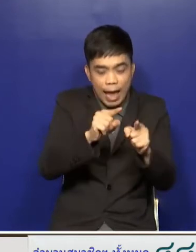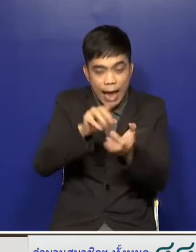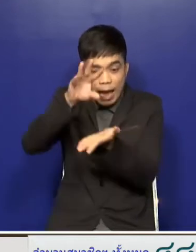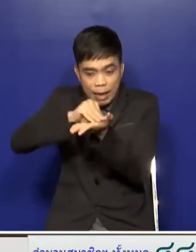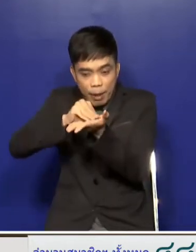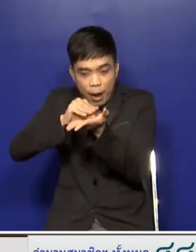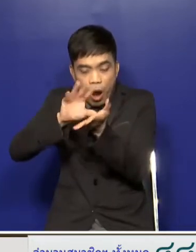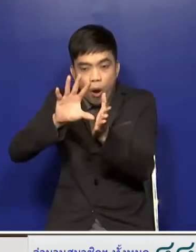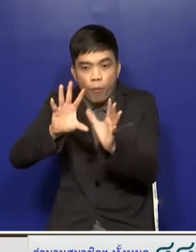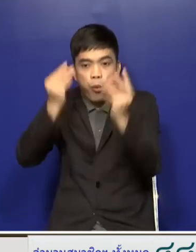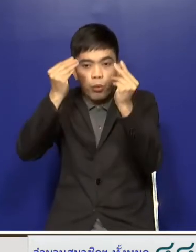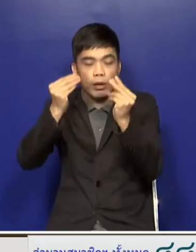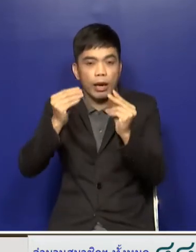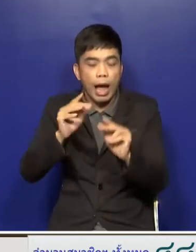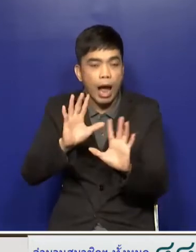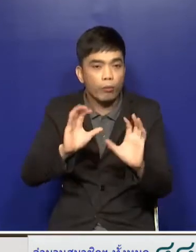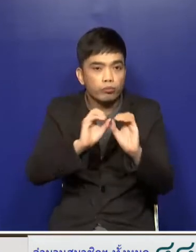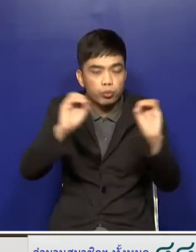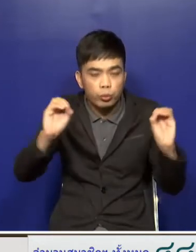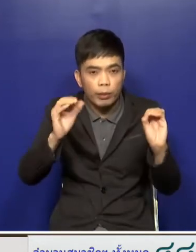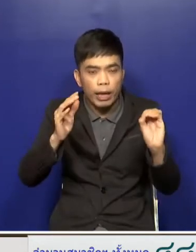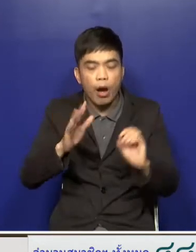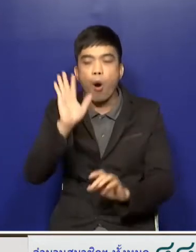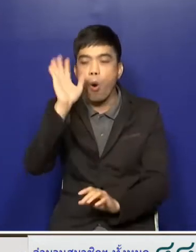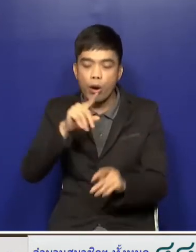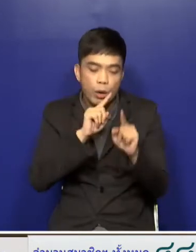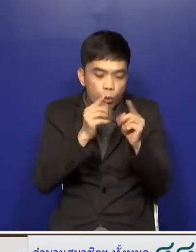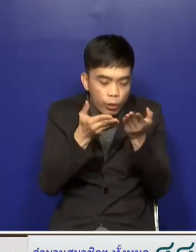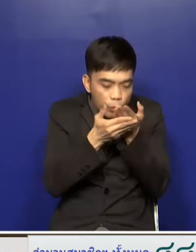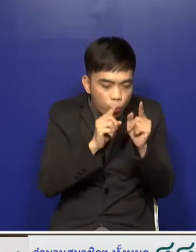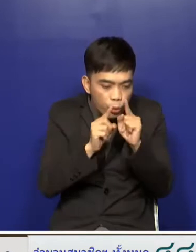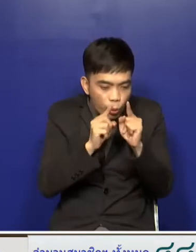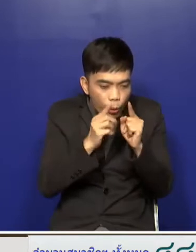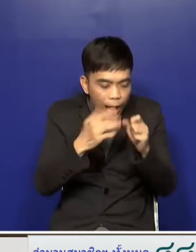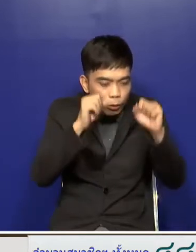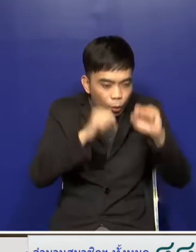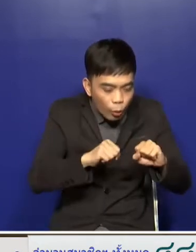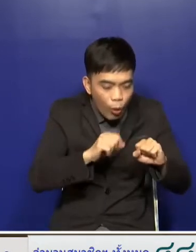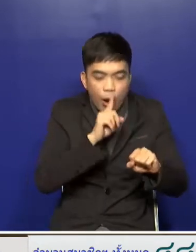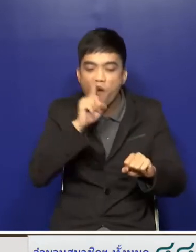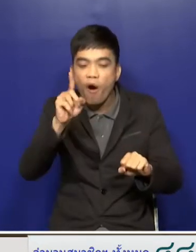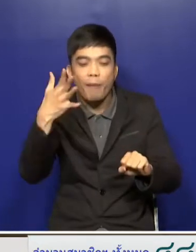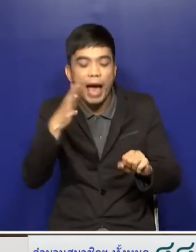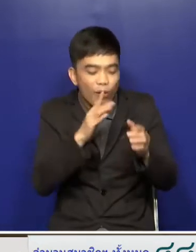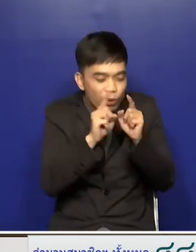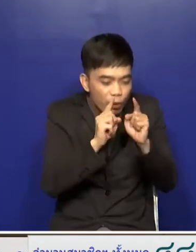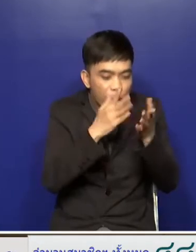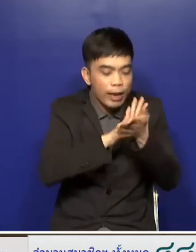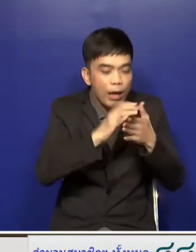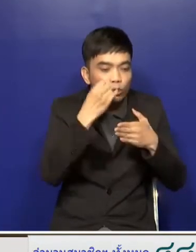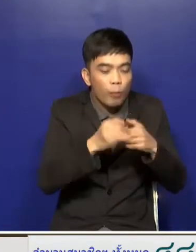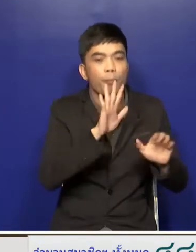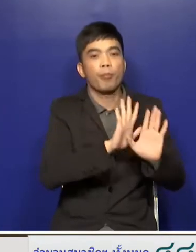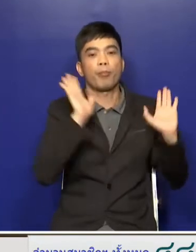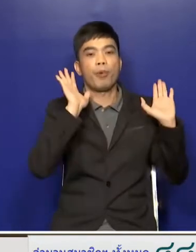อ อจจะมยทยีชัensibleชุมชนหอมการเจริจากลาดเกรยระว่างผู้เสียหาย หรือ